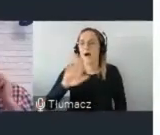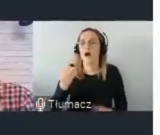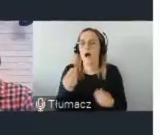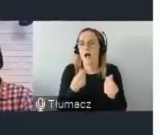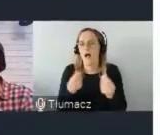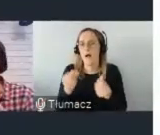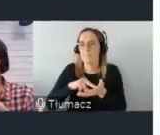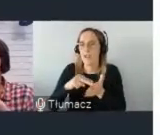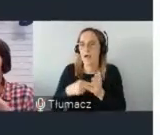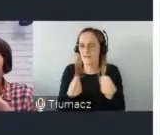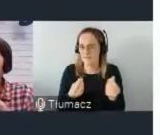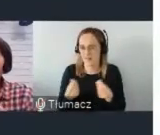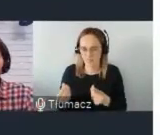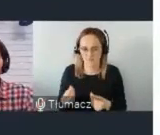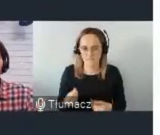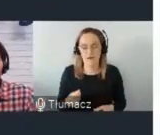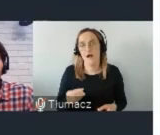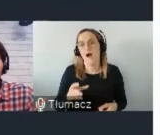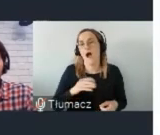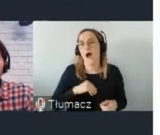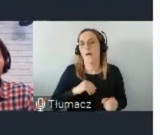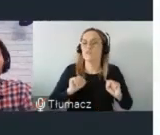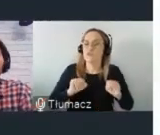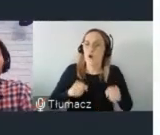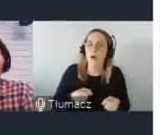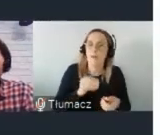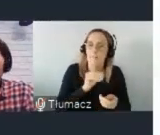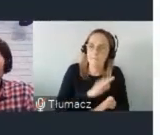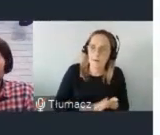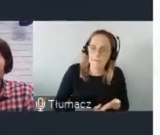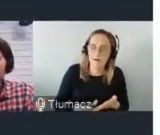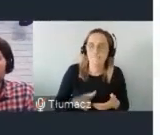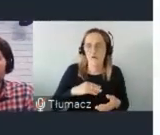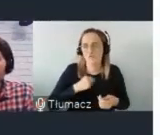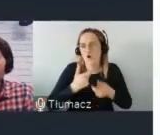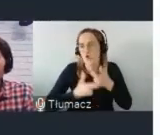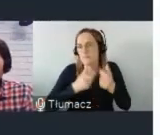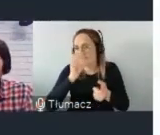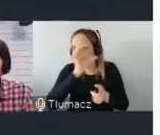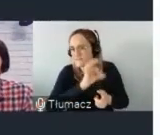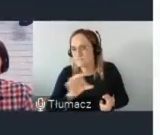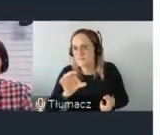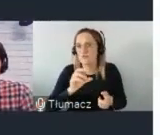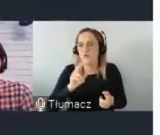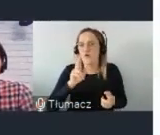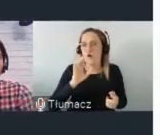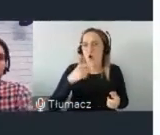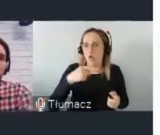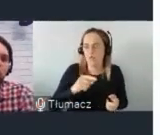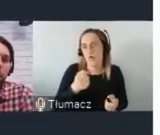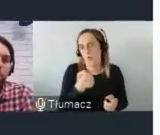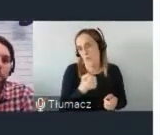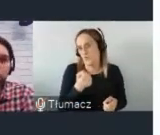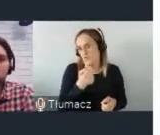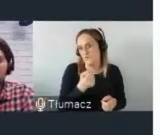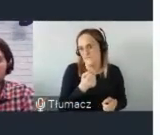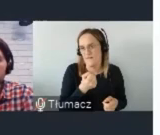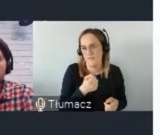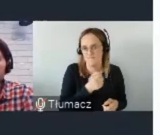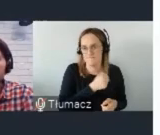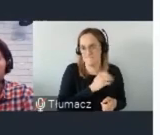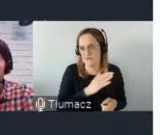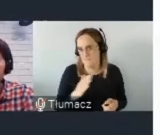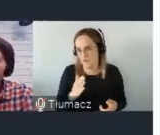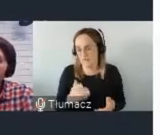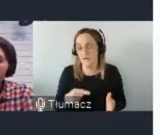ale jest sposób na to, żeby w działaniach bezpłatnych wygenerować specjalny kod i używać go na przykład w bibliotece.